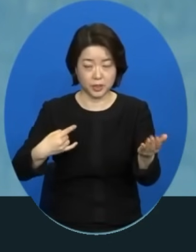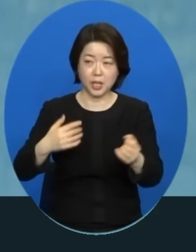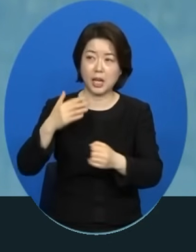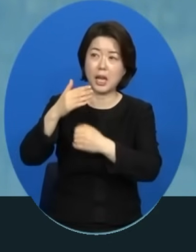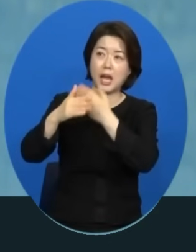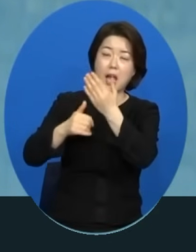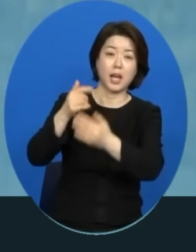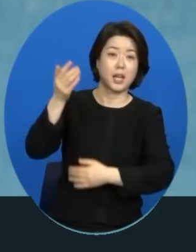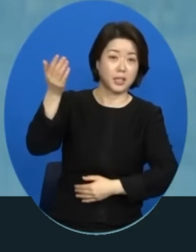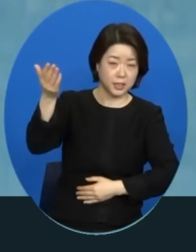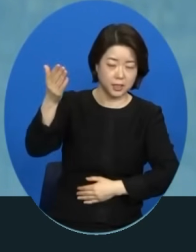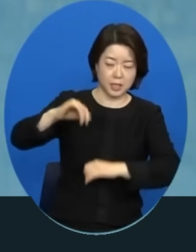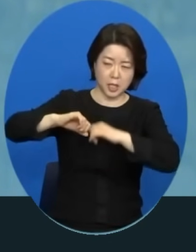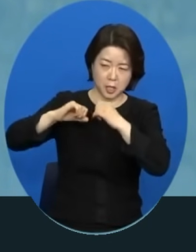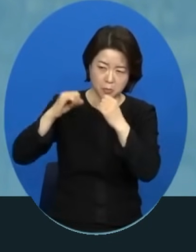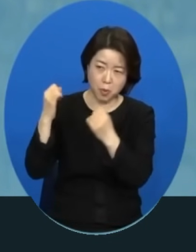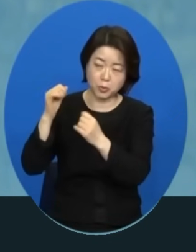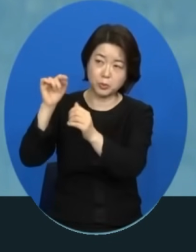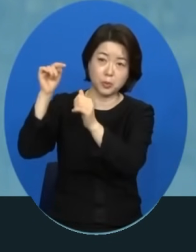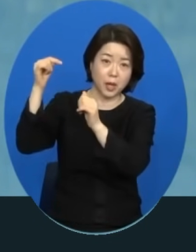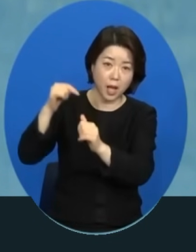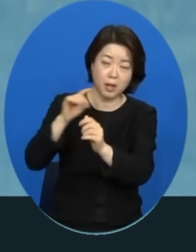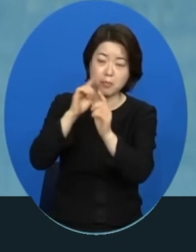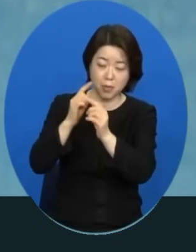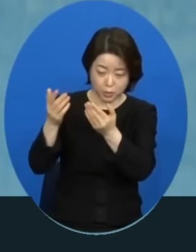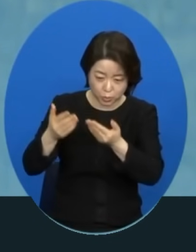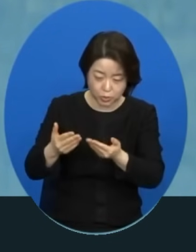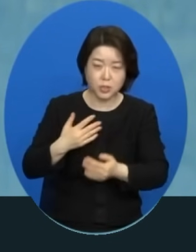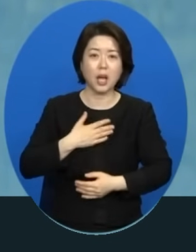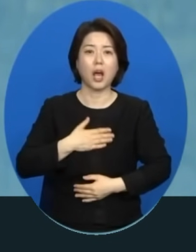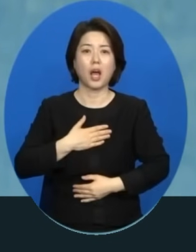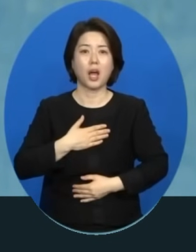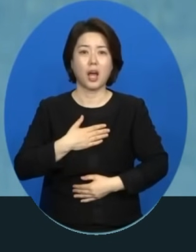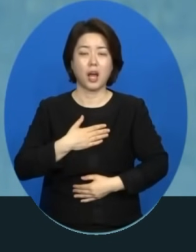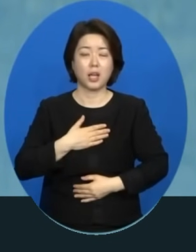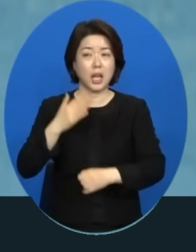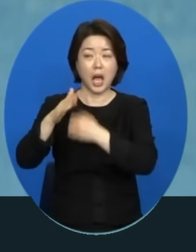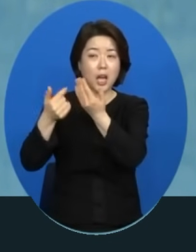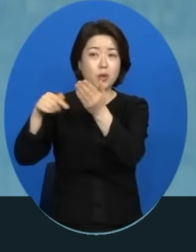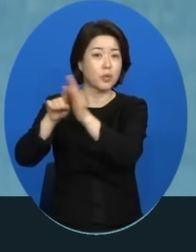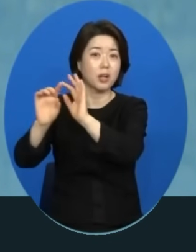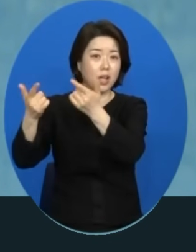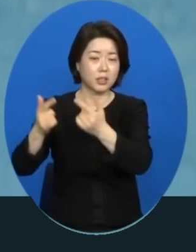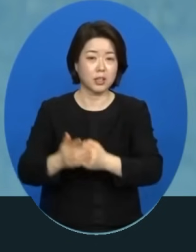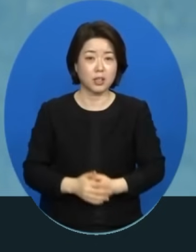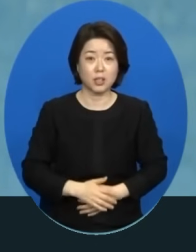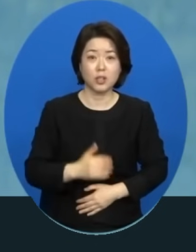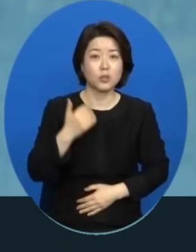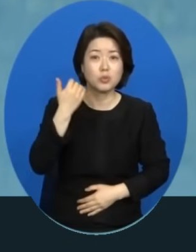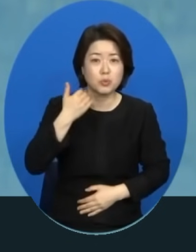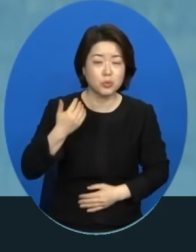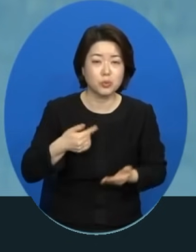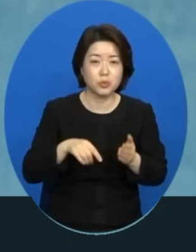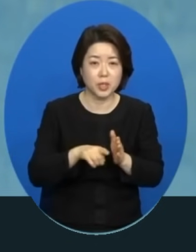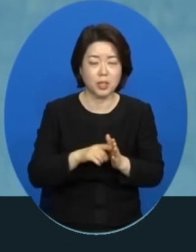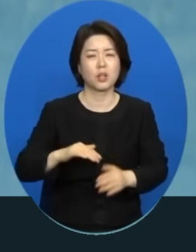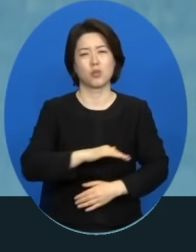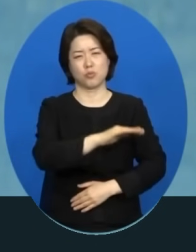하나님께 복종하라고 했는지를 알았어요. 이거는 하나님을 위한 게 아니에요. 누구를 위한 거예요? 여러분, 우리를 위한